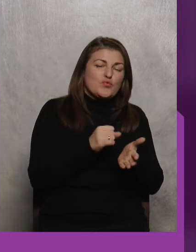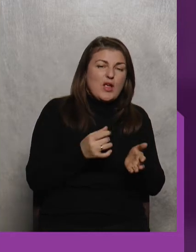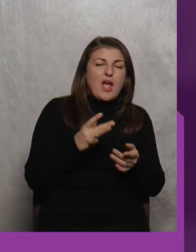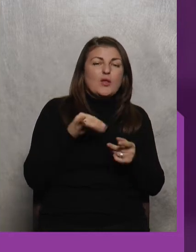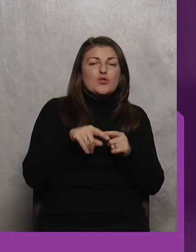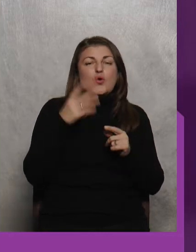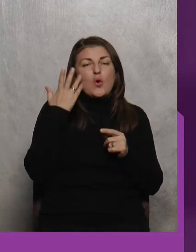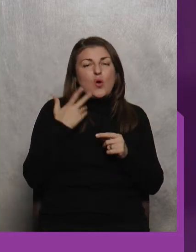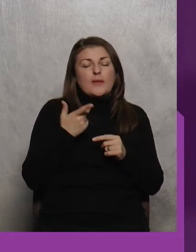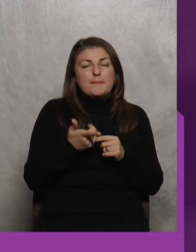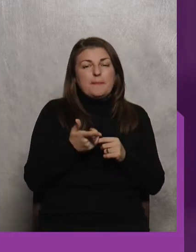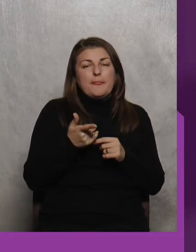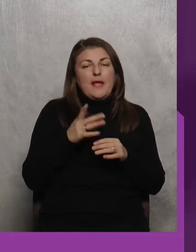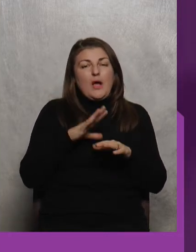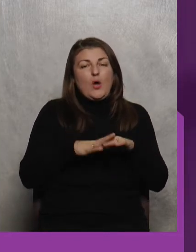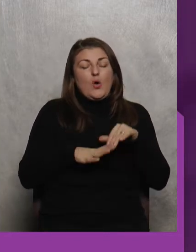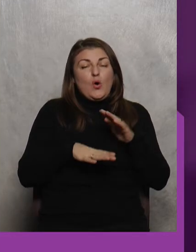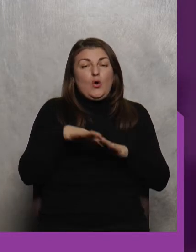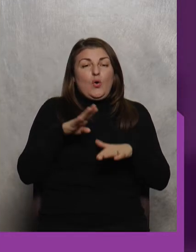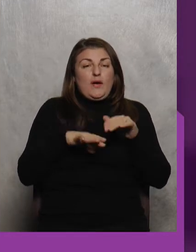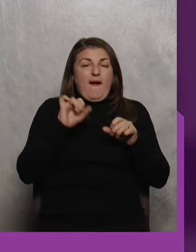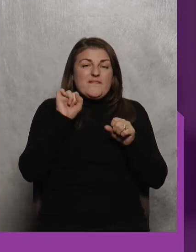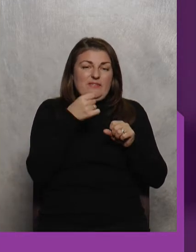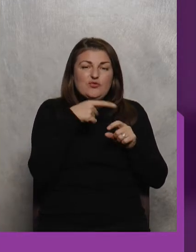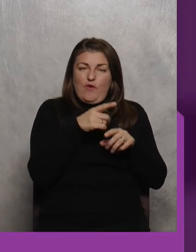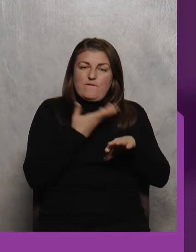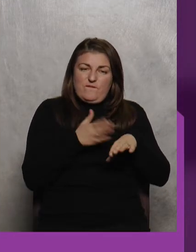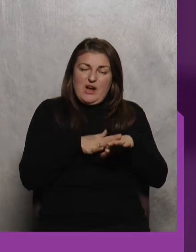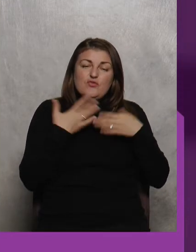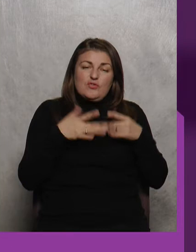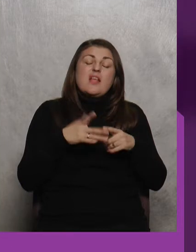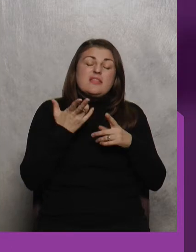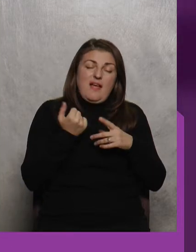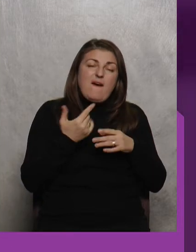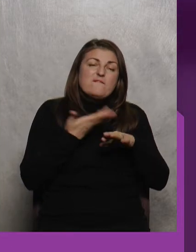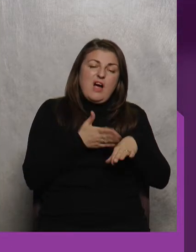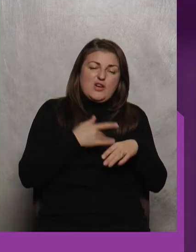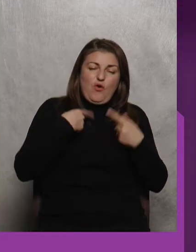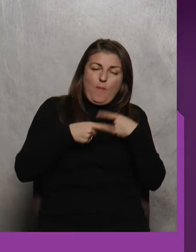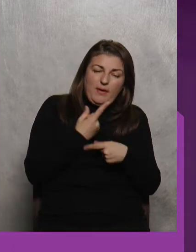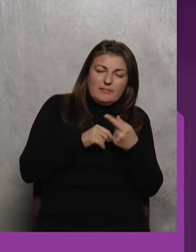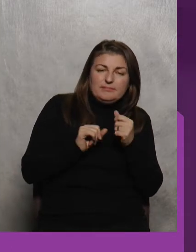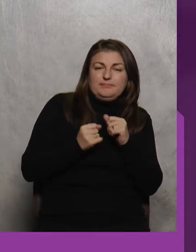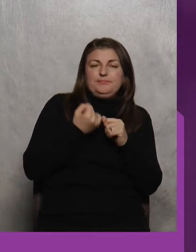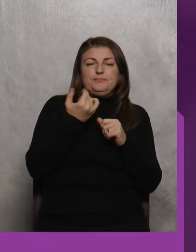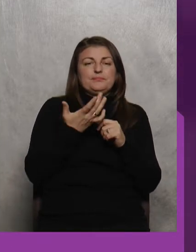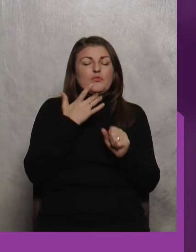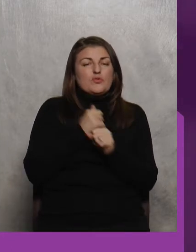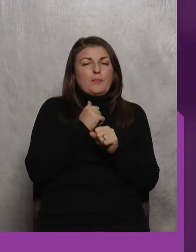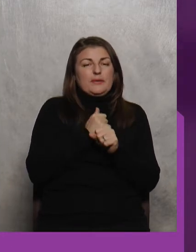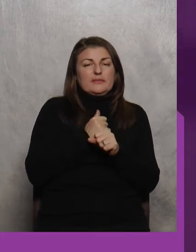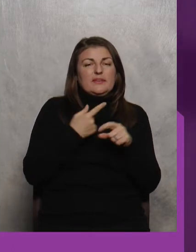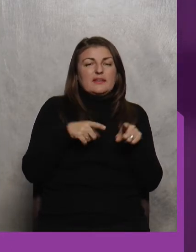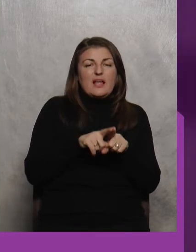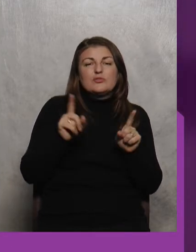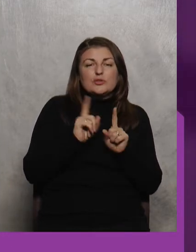коли рука вивернута, то важче вже щось зробити, так? Важче вже зробити